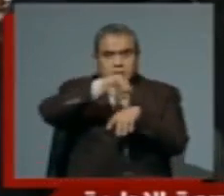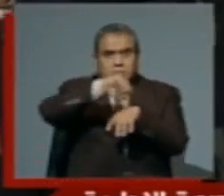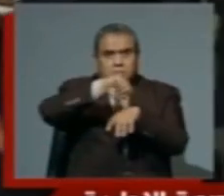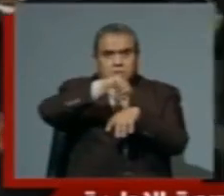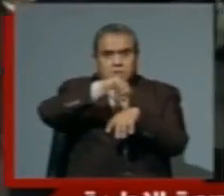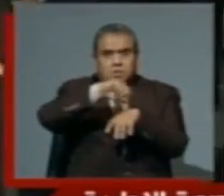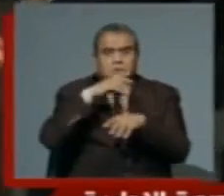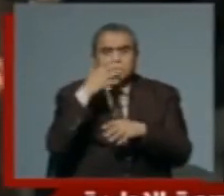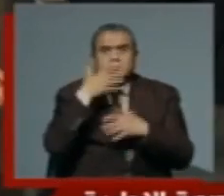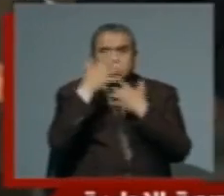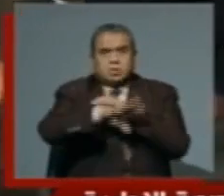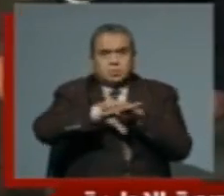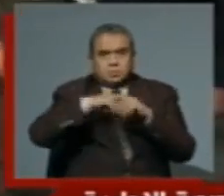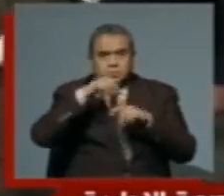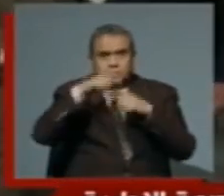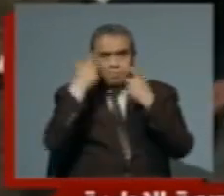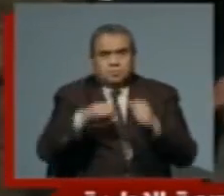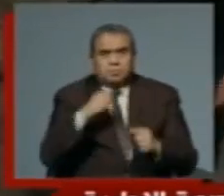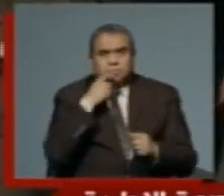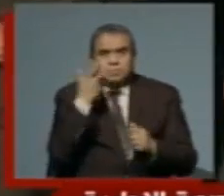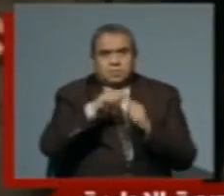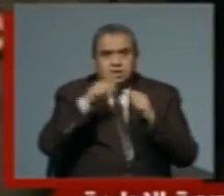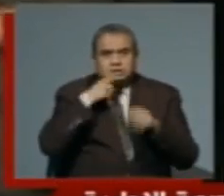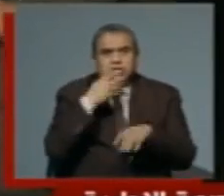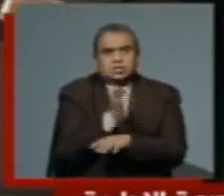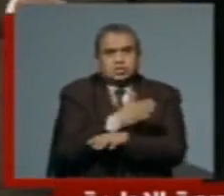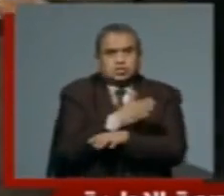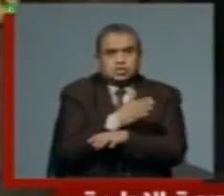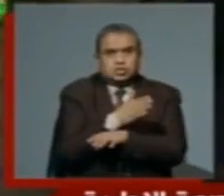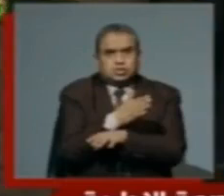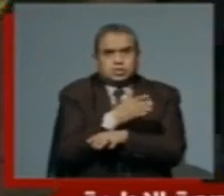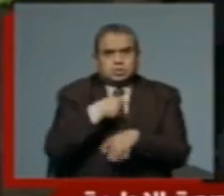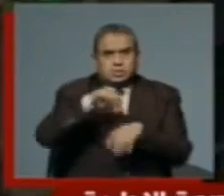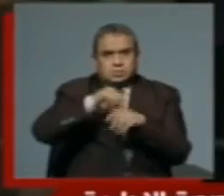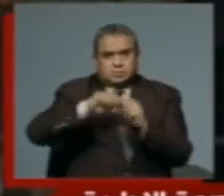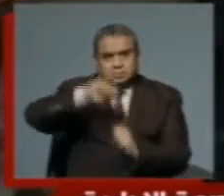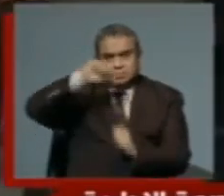على محور الشمالي مرتفعه